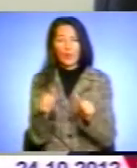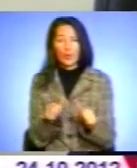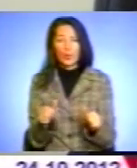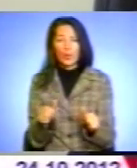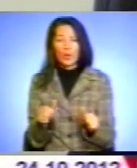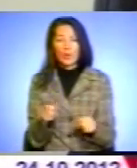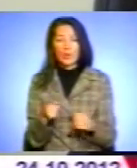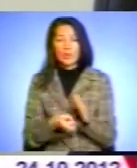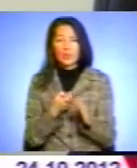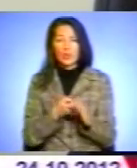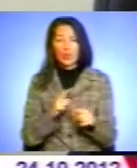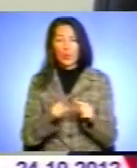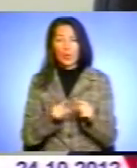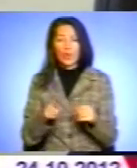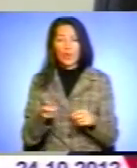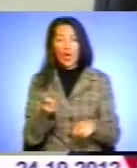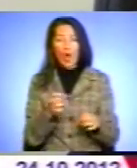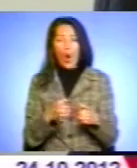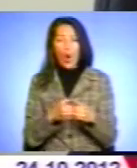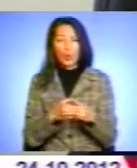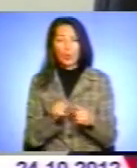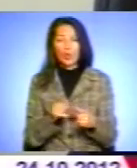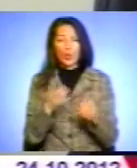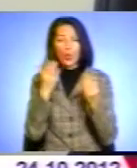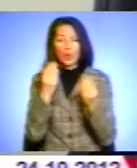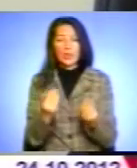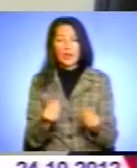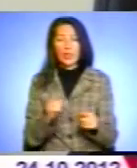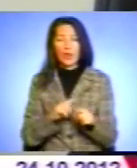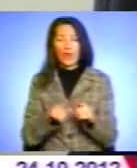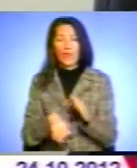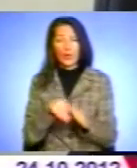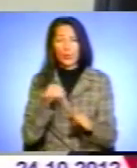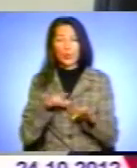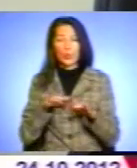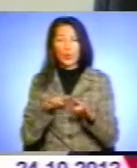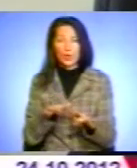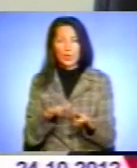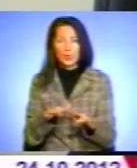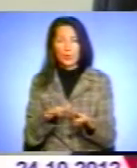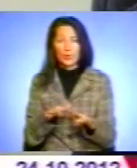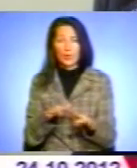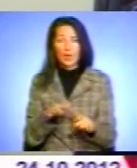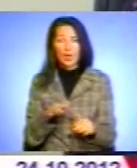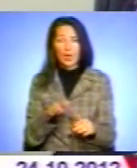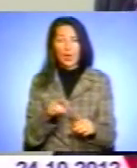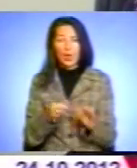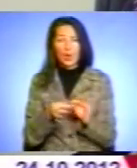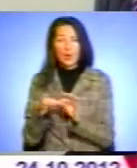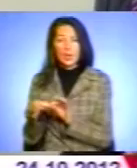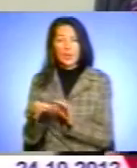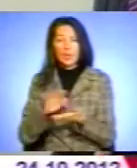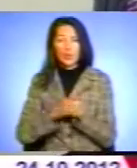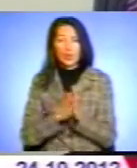формуємо слідчо-оперативні групи, що у день виборчого процесу, у випадку ускладнення ситуації, щоб